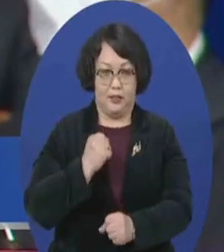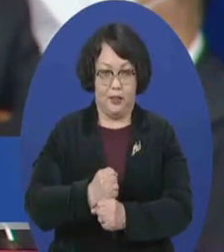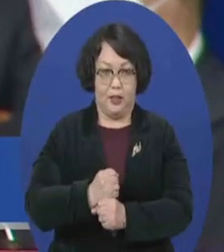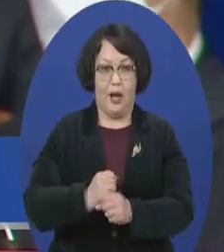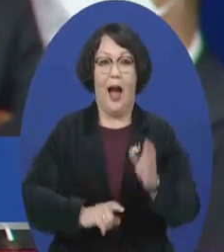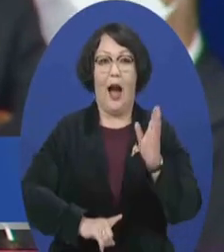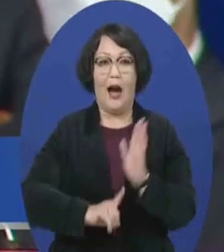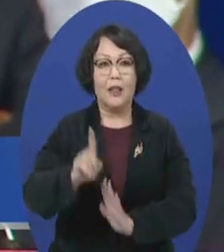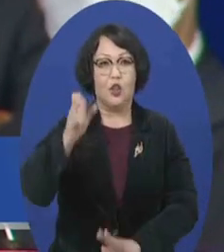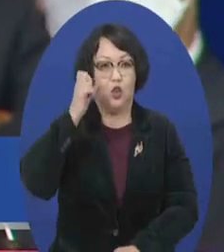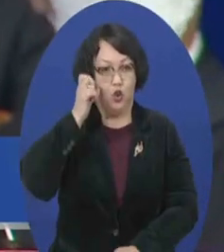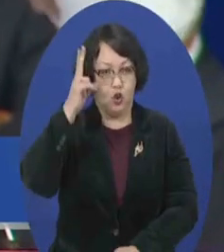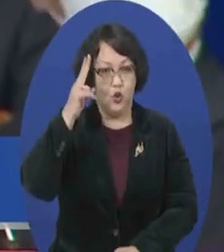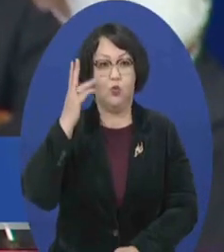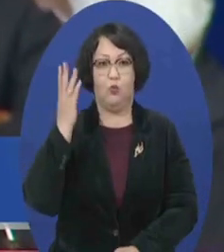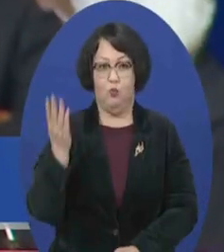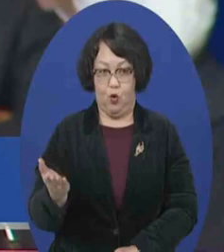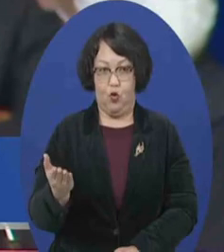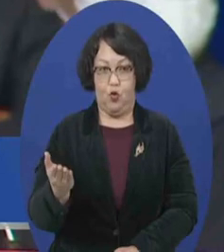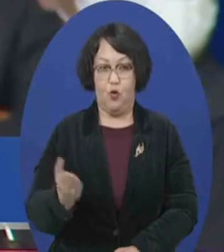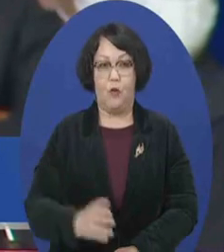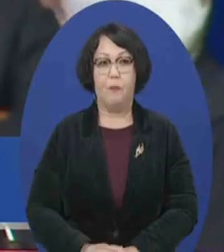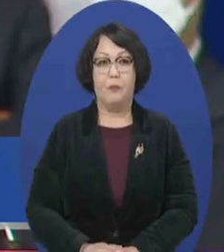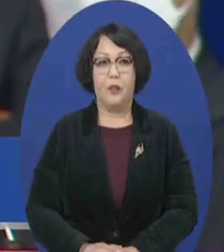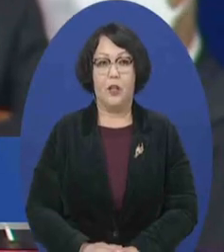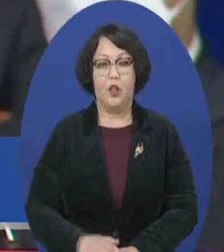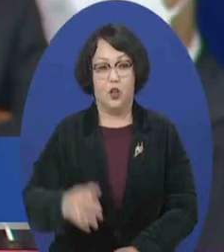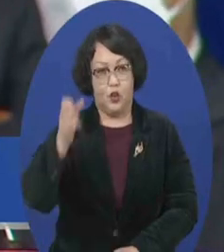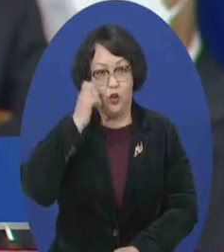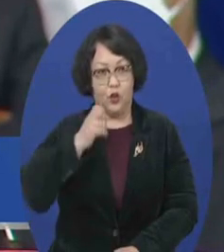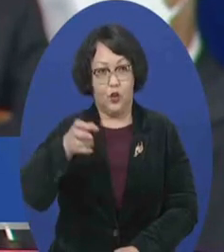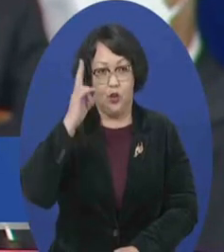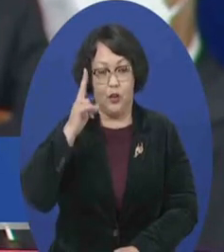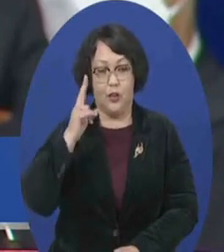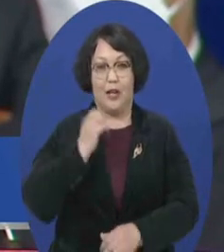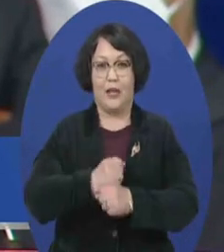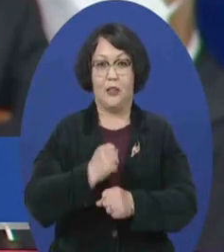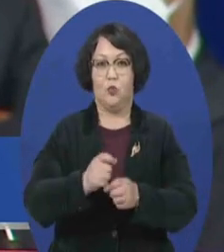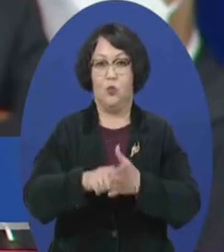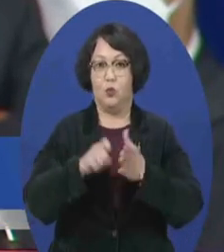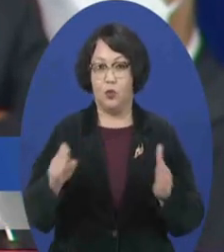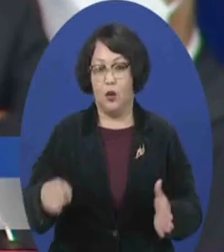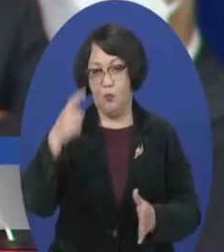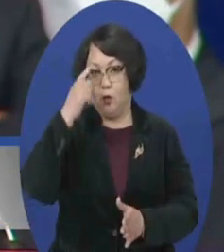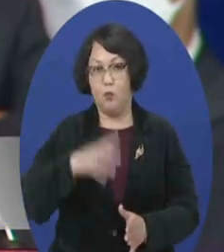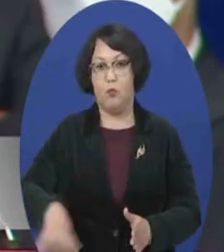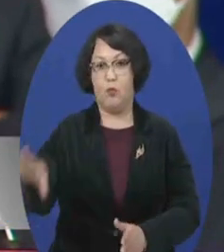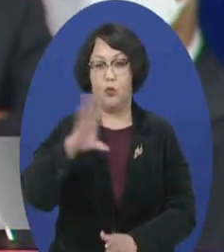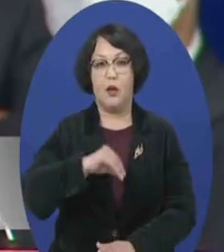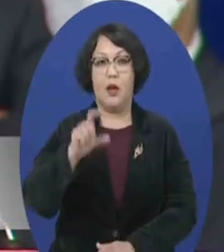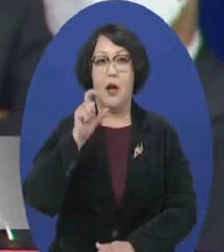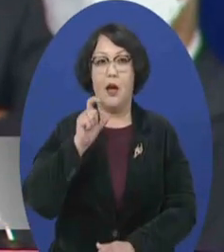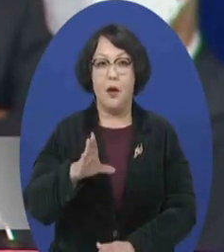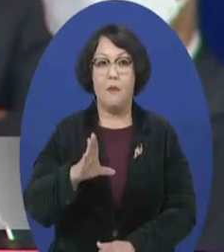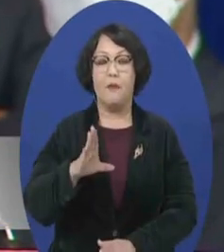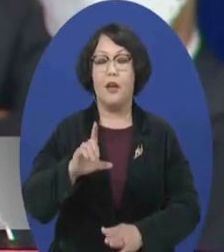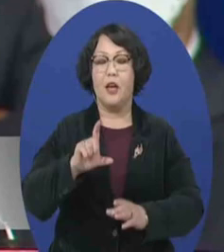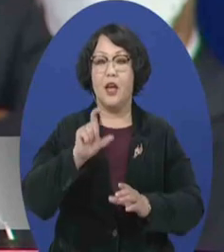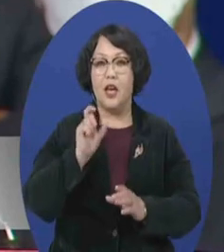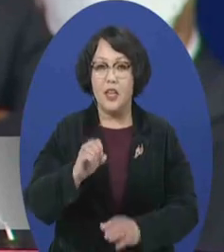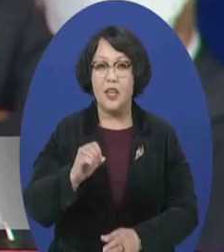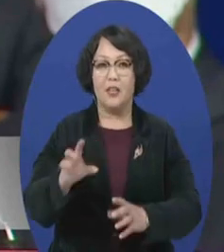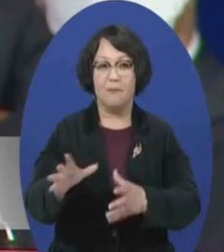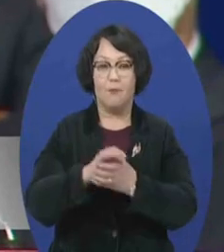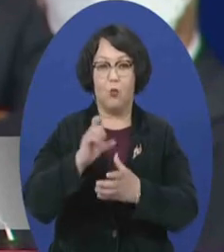ажиллах анхны ерөнхийлөгч юм аа. Тиймээс төрийн тэргүүнээр ажиллах хугацаанда Монгол төмнийхээ ЭВ-ийг зангидж хүний эрх